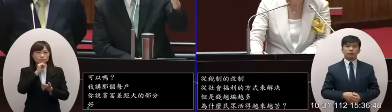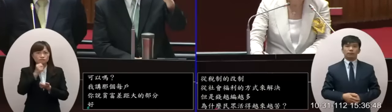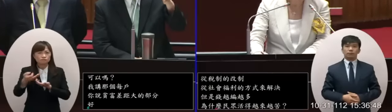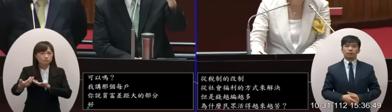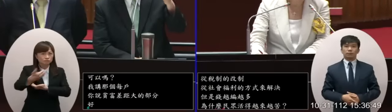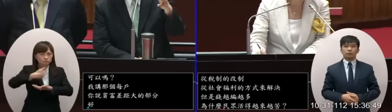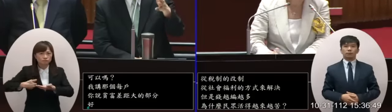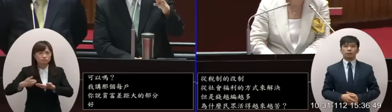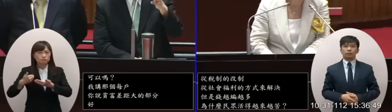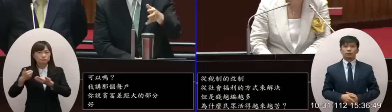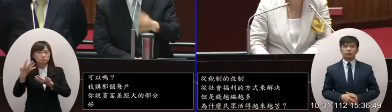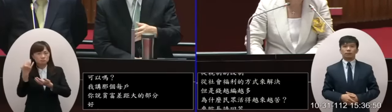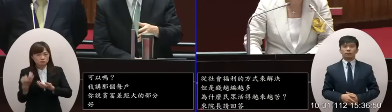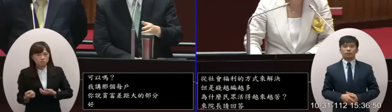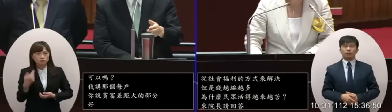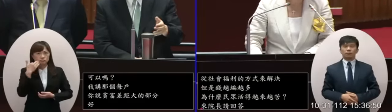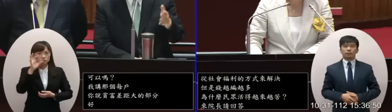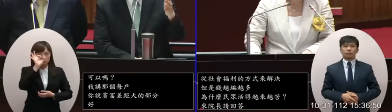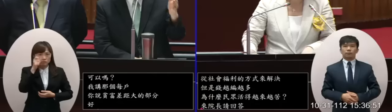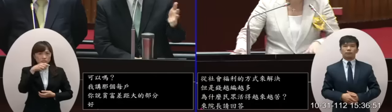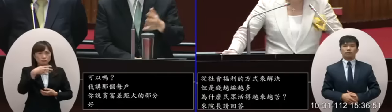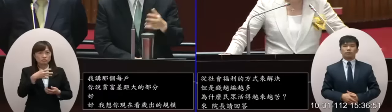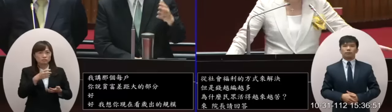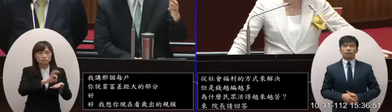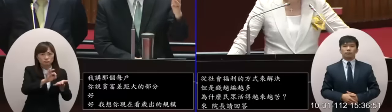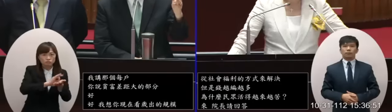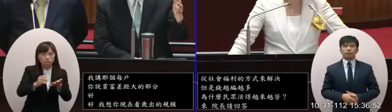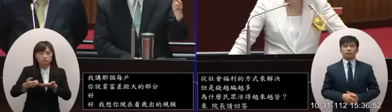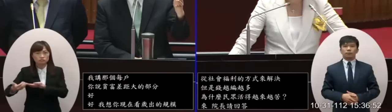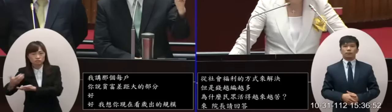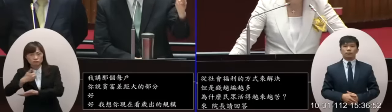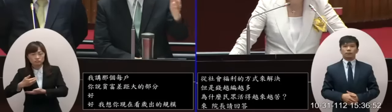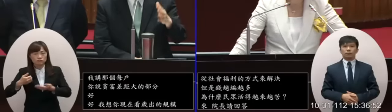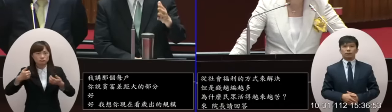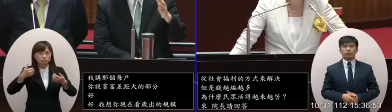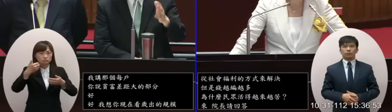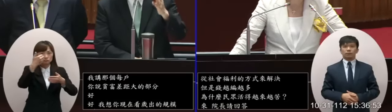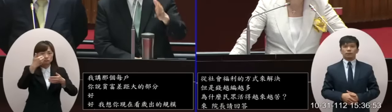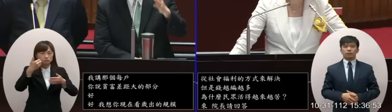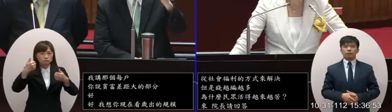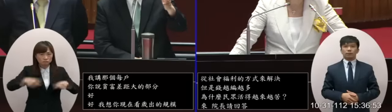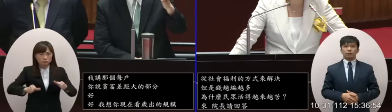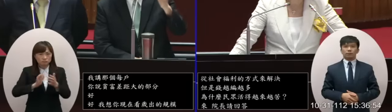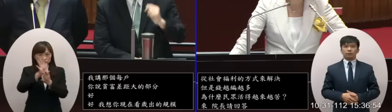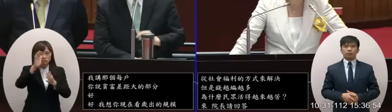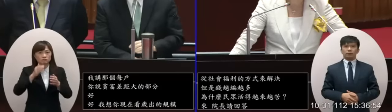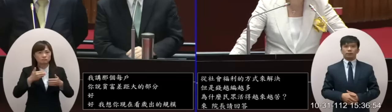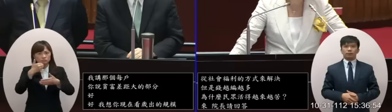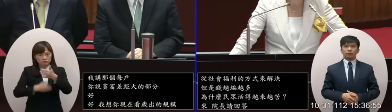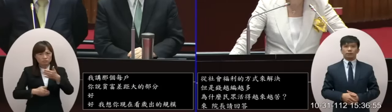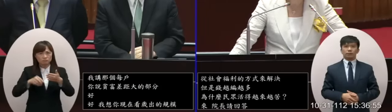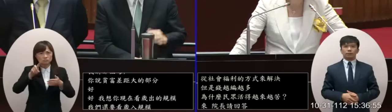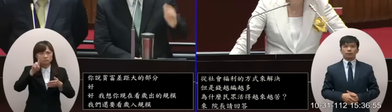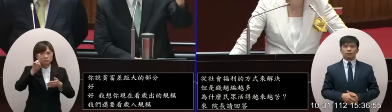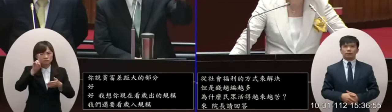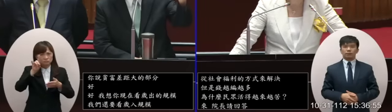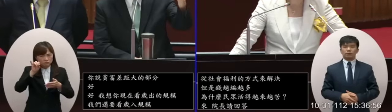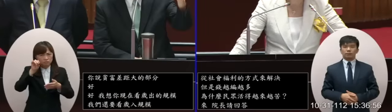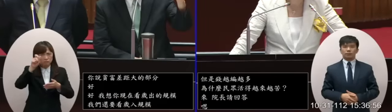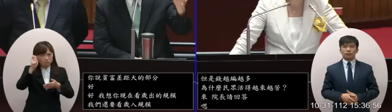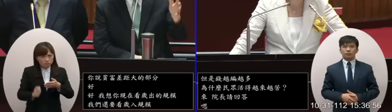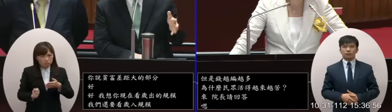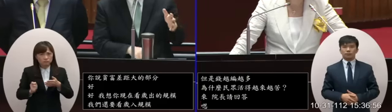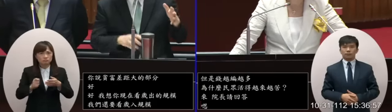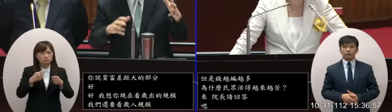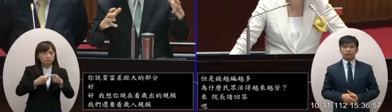来税出税入的盈余，在最近五年都超过1000亿，那去年还超过5000亿，所以我们